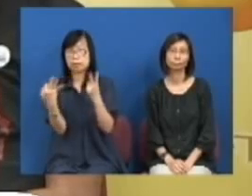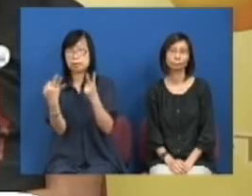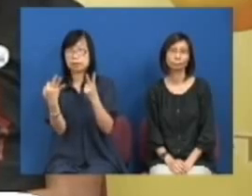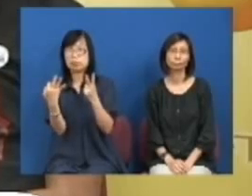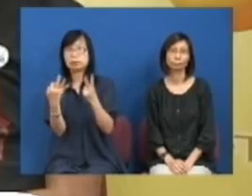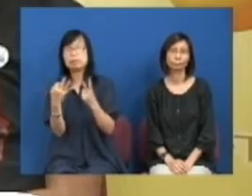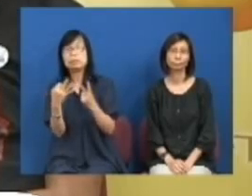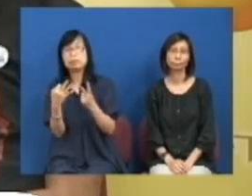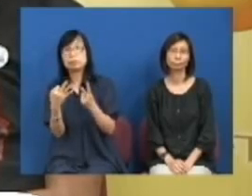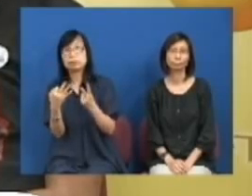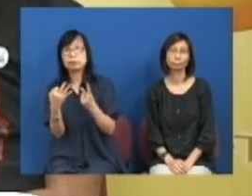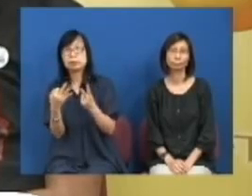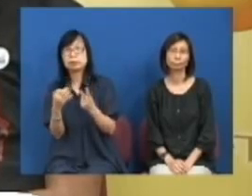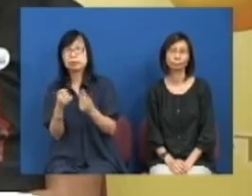即係